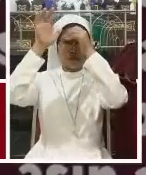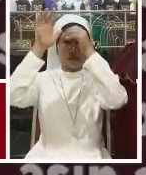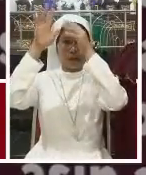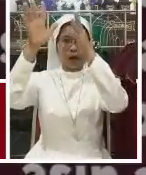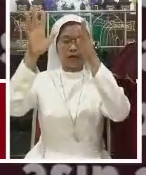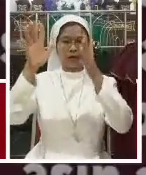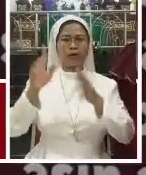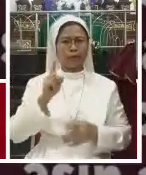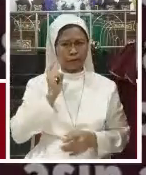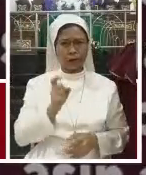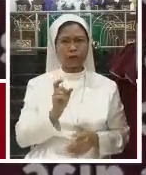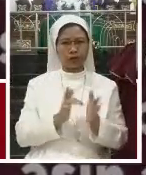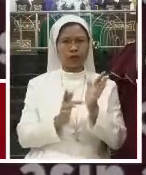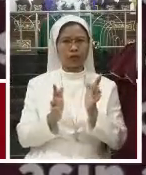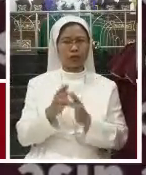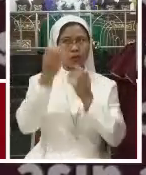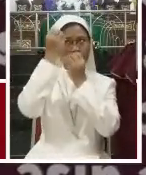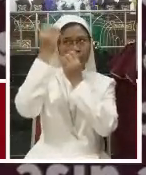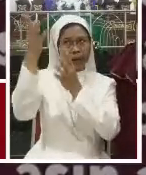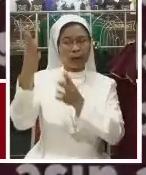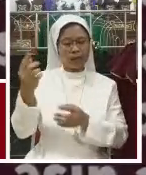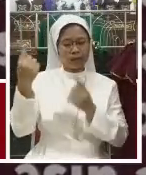kitang gabos iligtas.